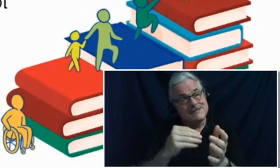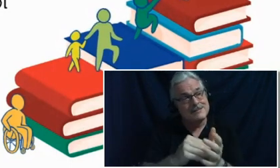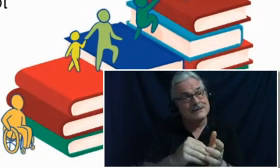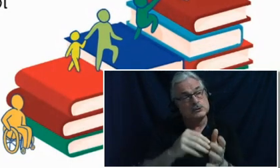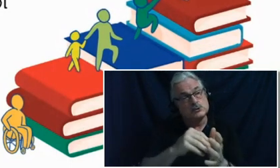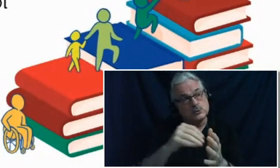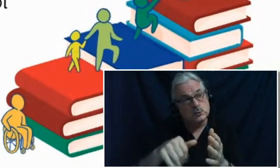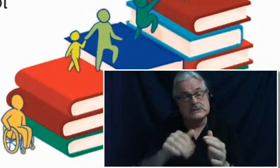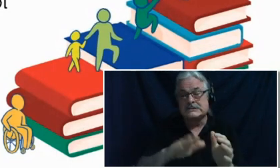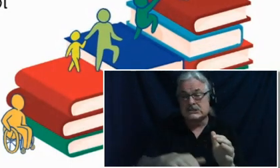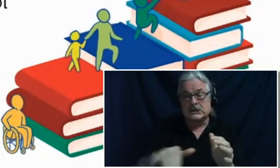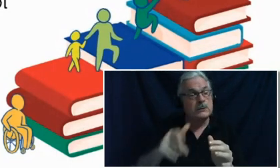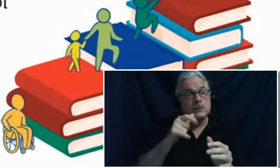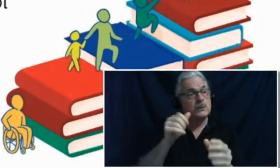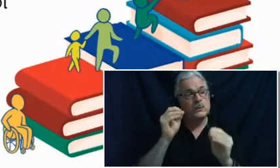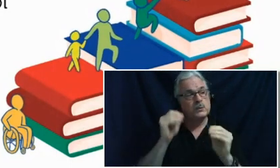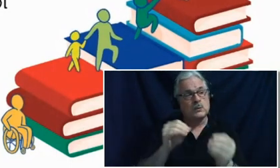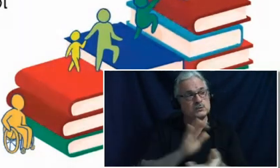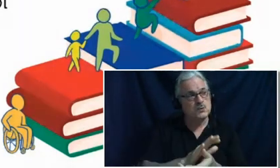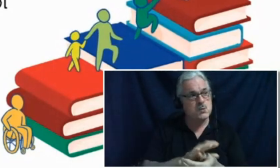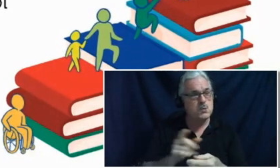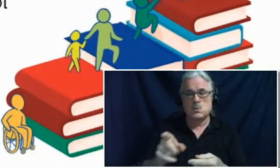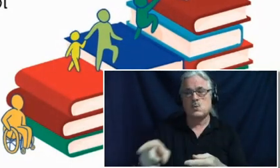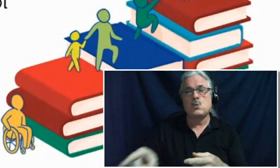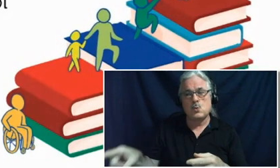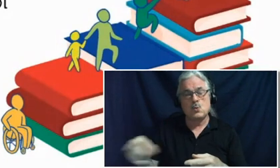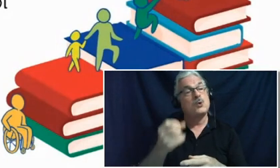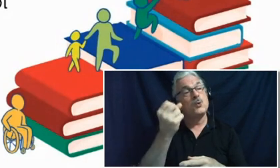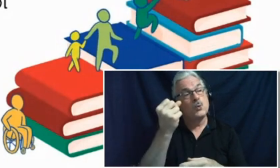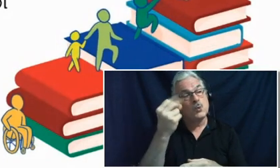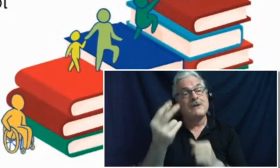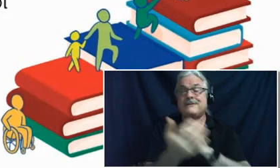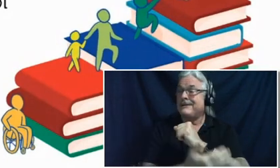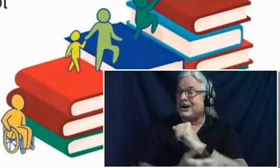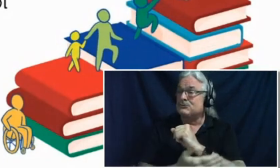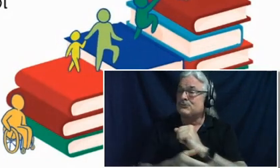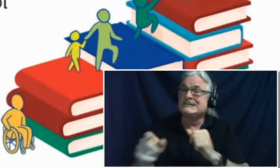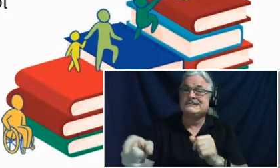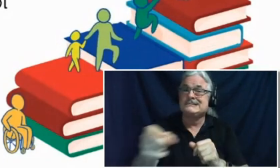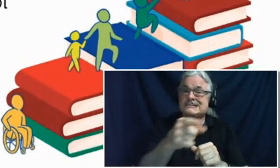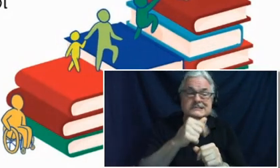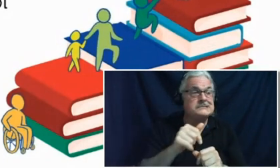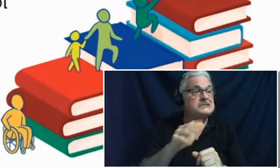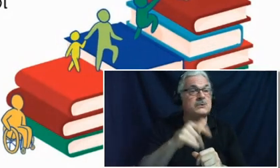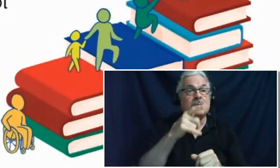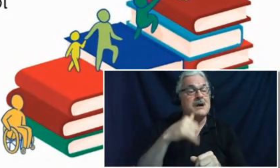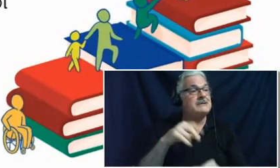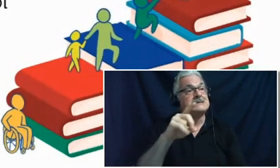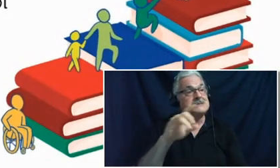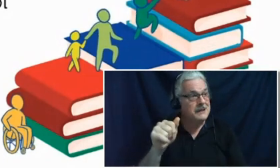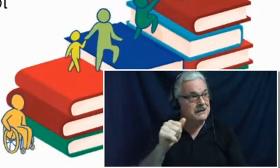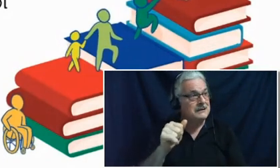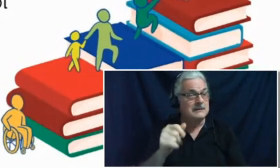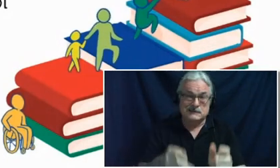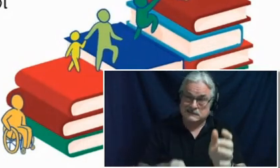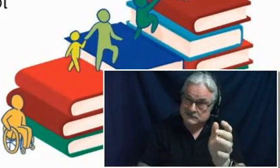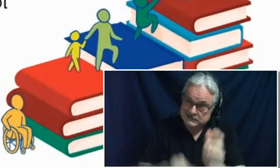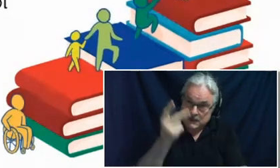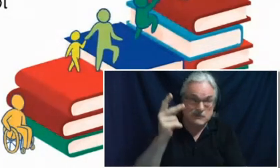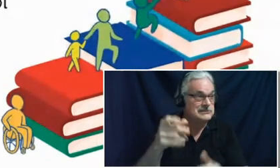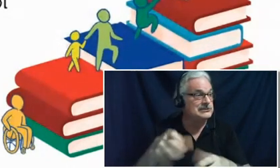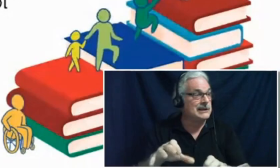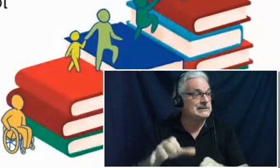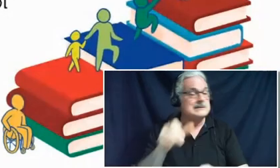jeunes qui ne vont pas à l'école. Dans 12 pays, les enfants handicapés courent deux fois plus de